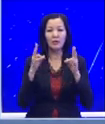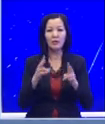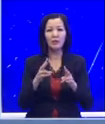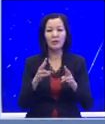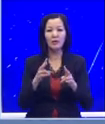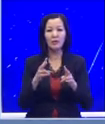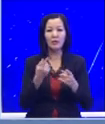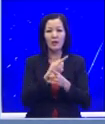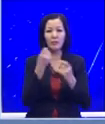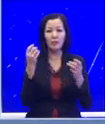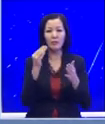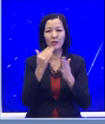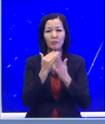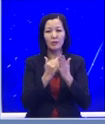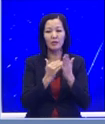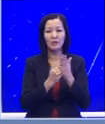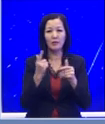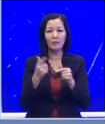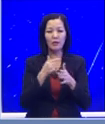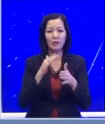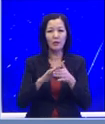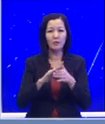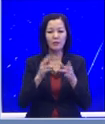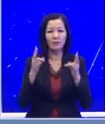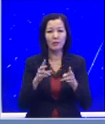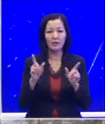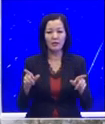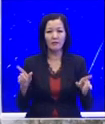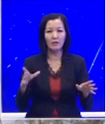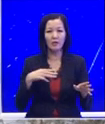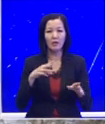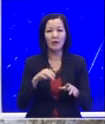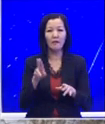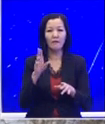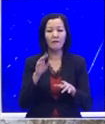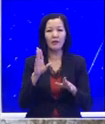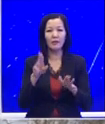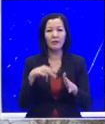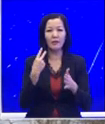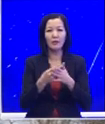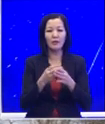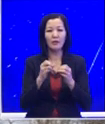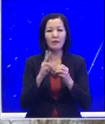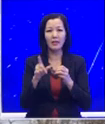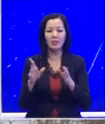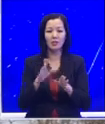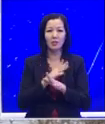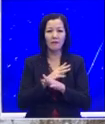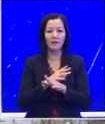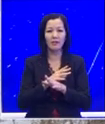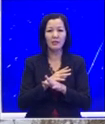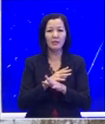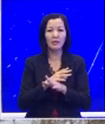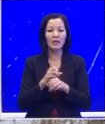уже опубликовала список погибших и пострадавших. По уточненным данным МВД РК, при крушении погибло 12 человек. Среди